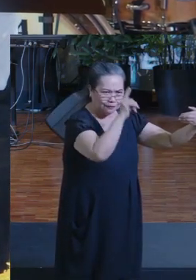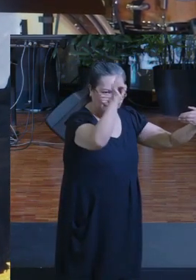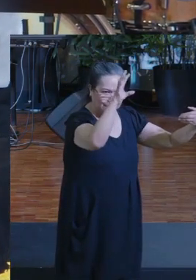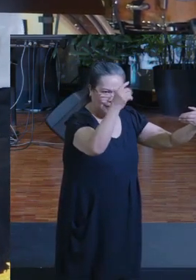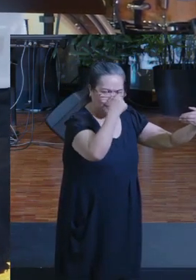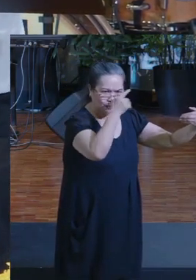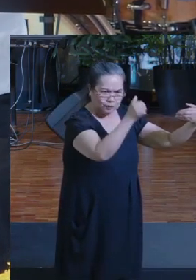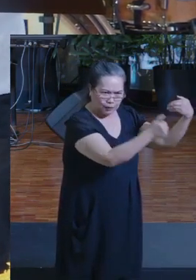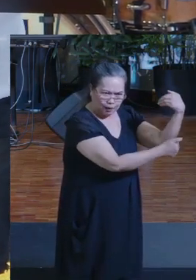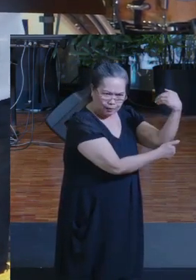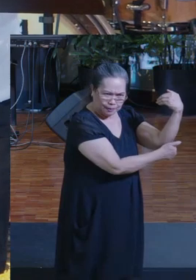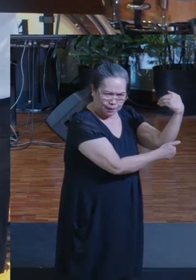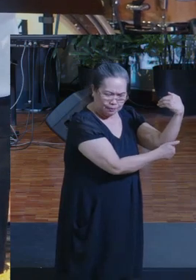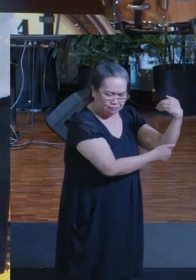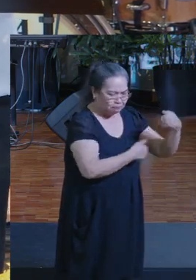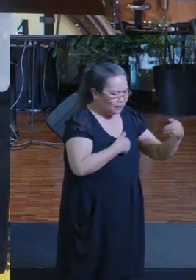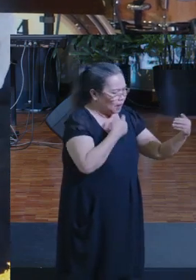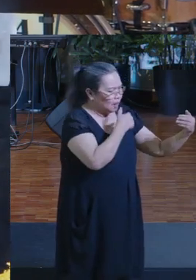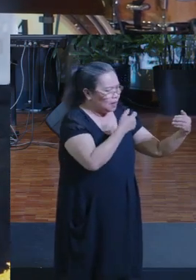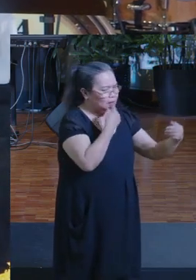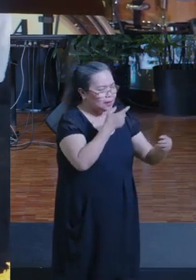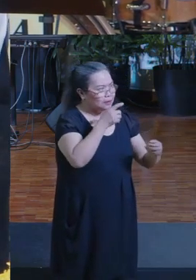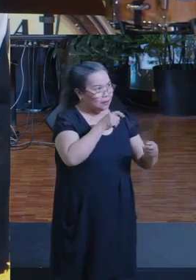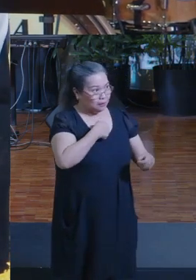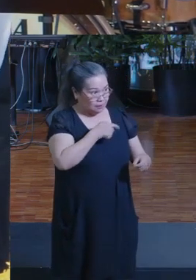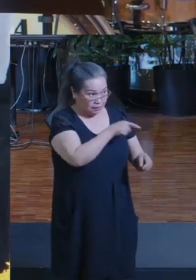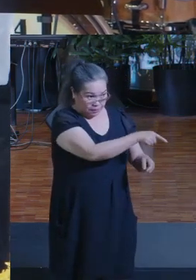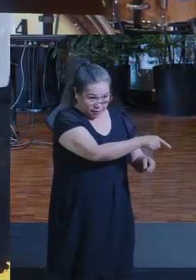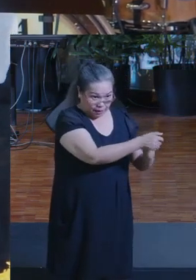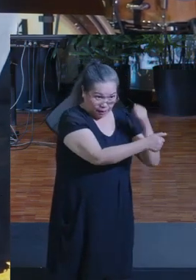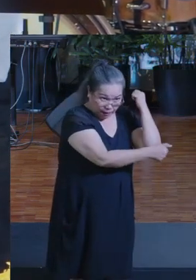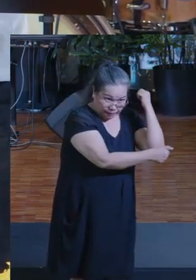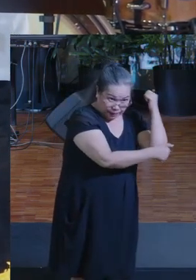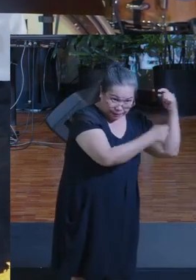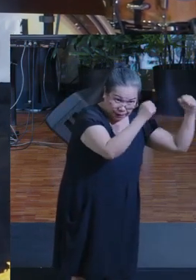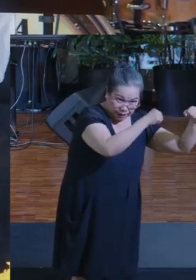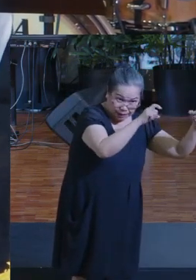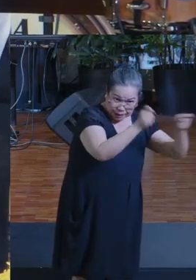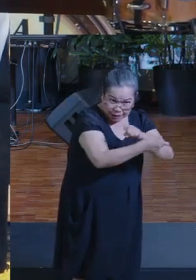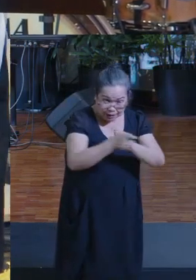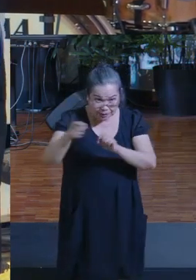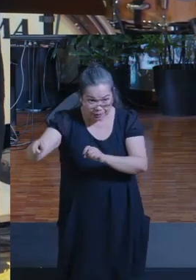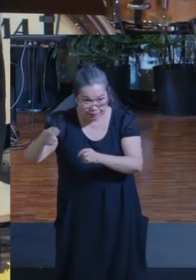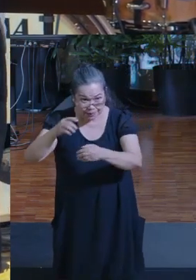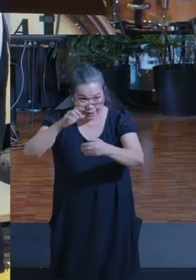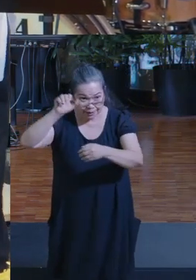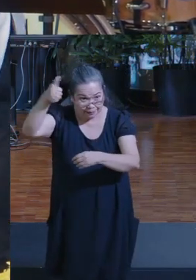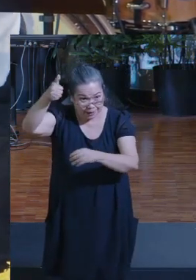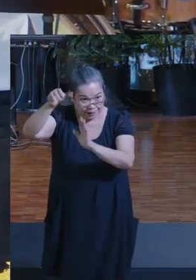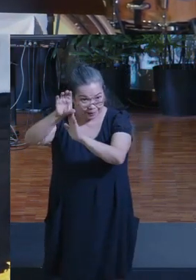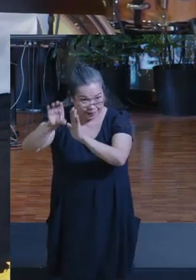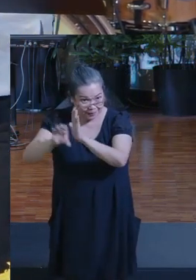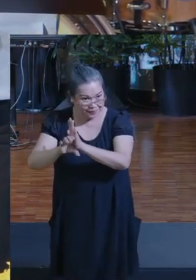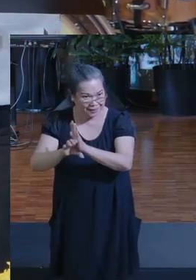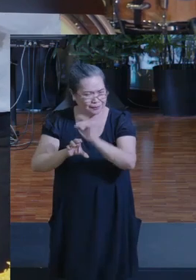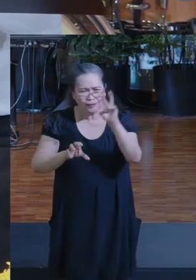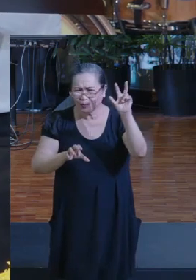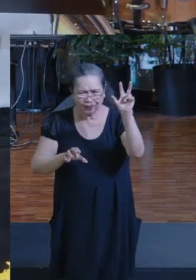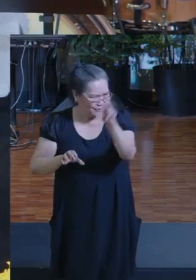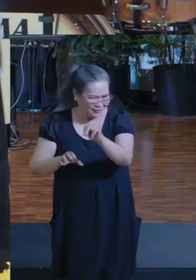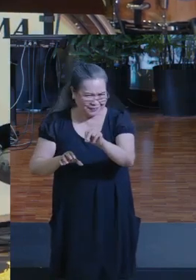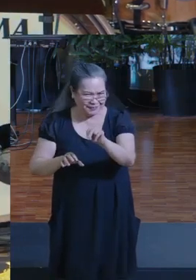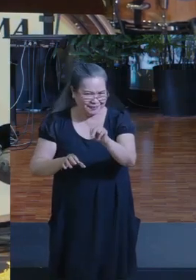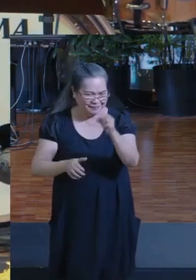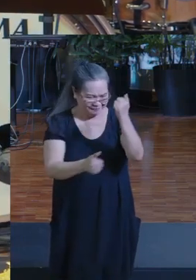Abraham. Hindi ito upang baguhin o palitan. Hindi. Sapagkat nakita na natin ang